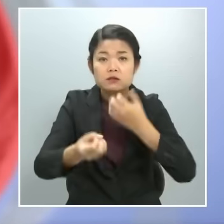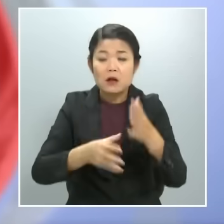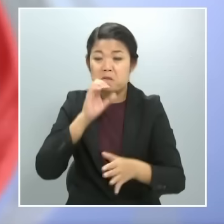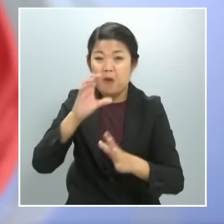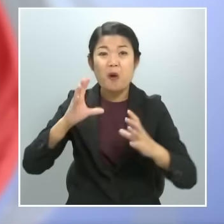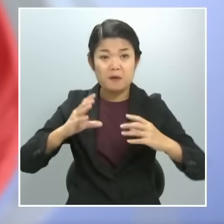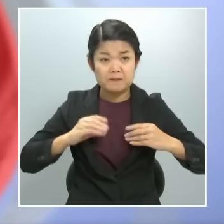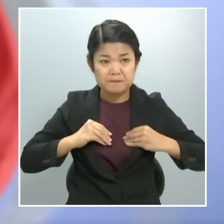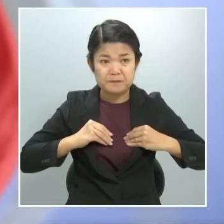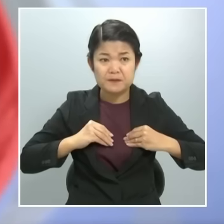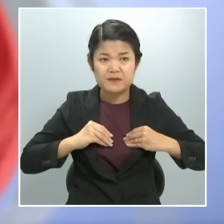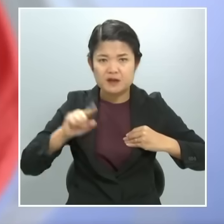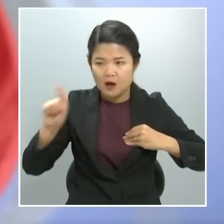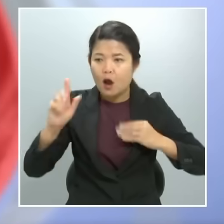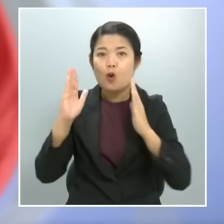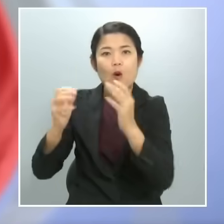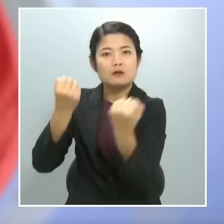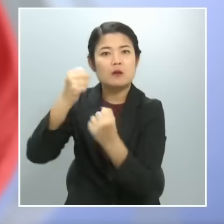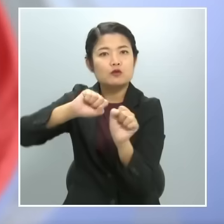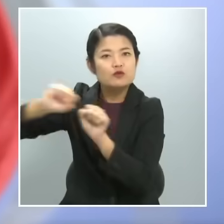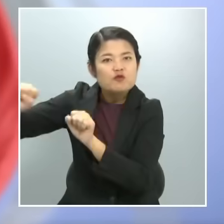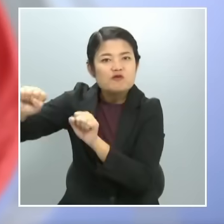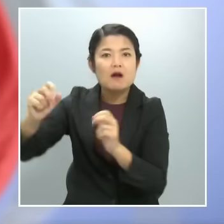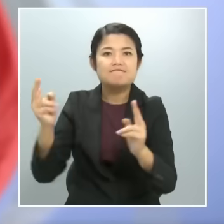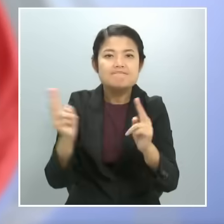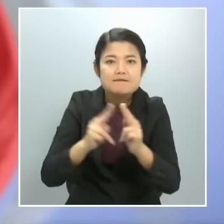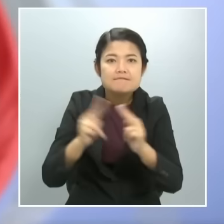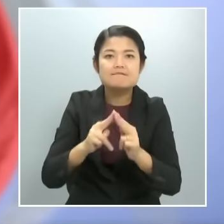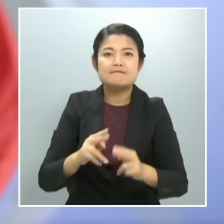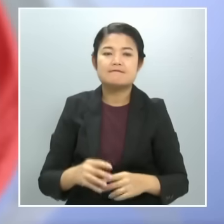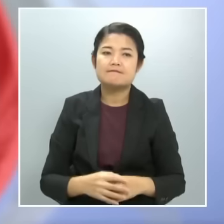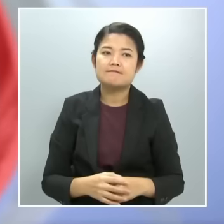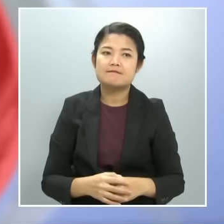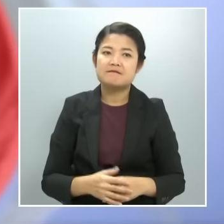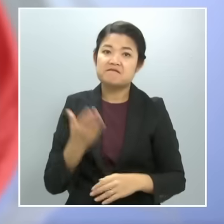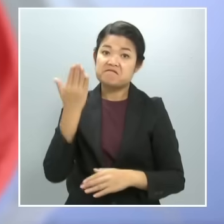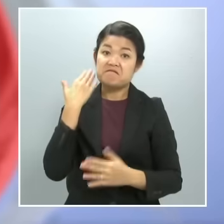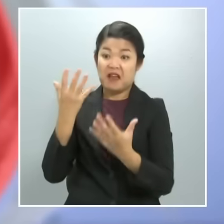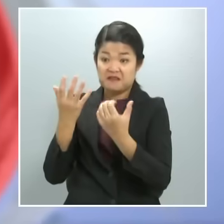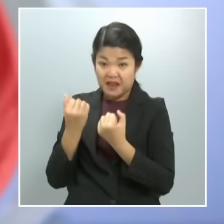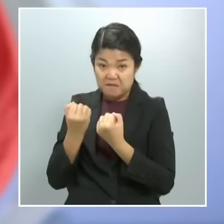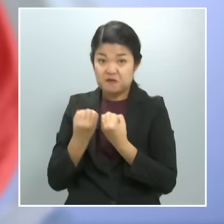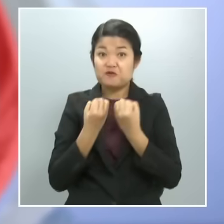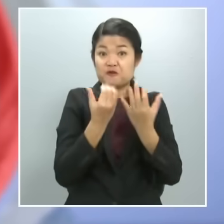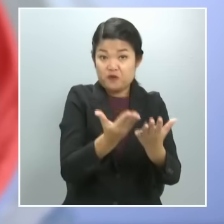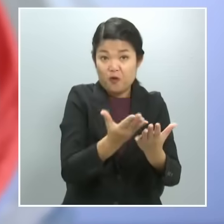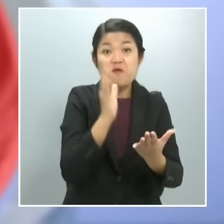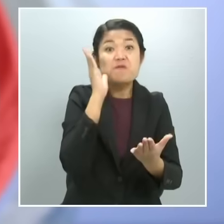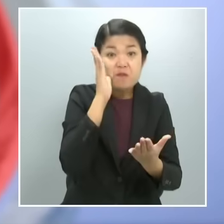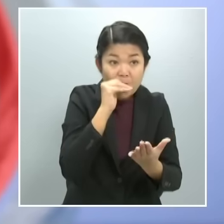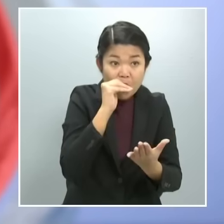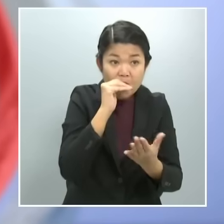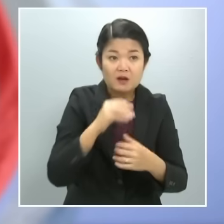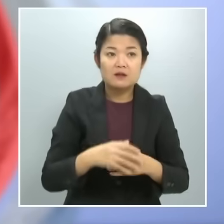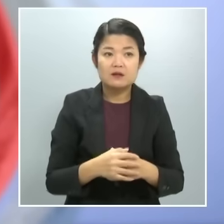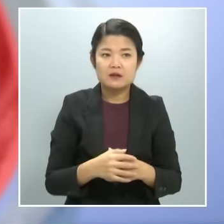เด็กเนี่ยถูกคนขับรถตู้เนี่ยละเมิดทางเพศค่ะตอนที่ไปส่งหาพ่อและขากลับ